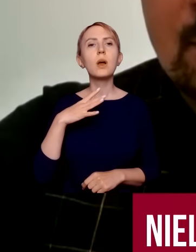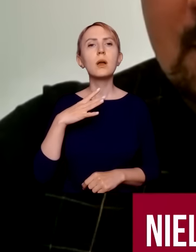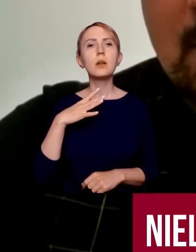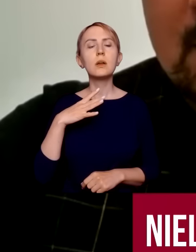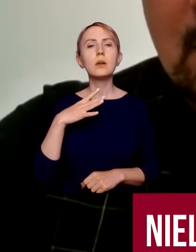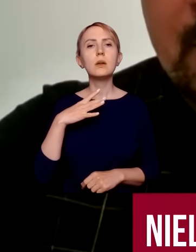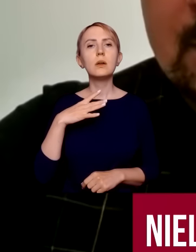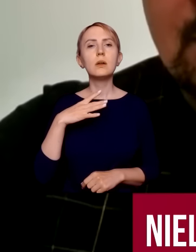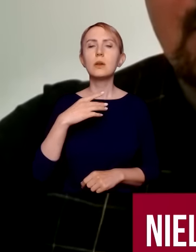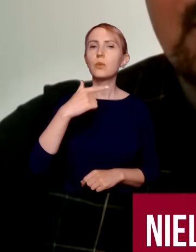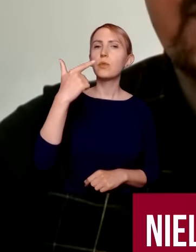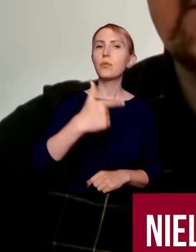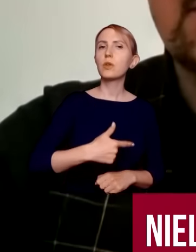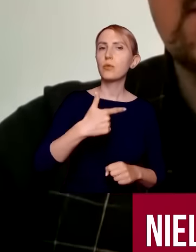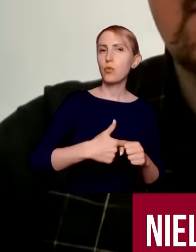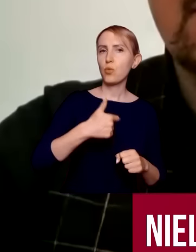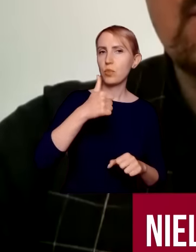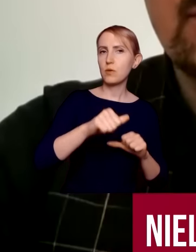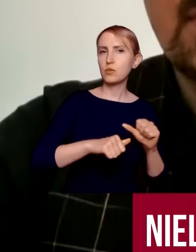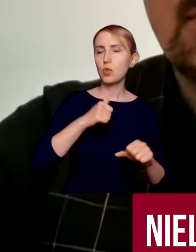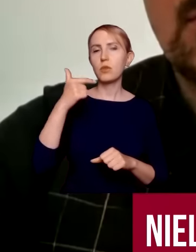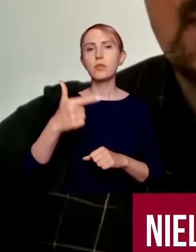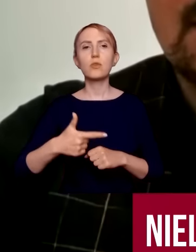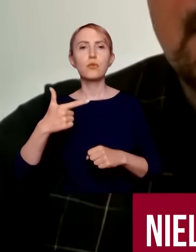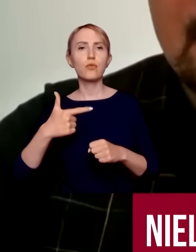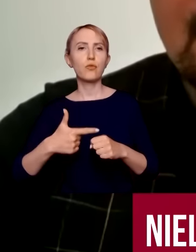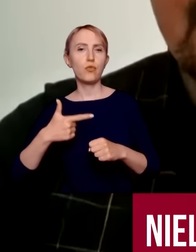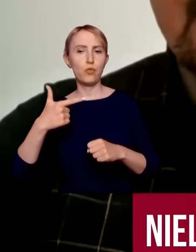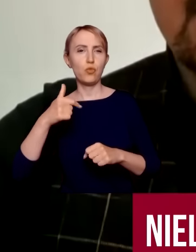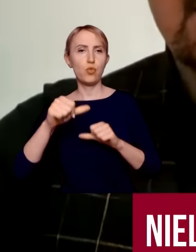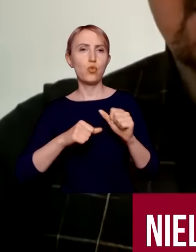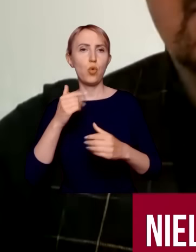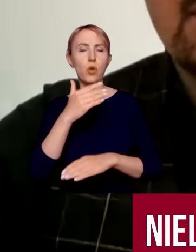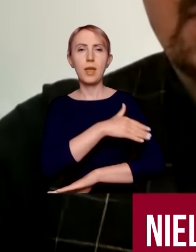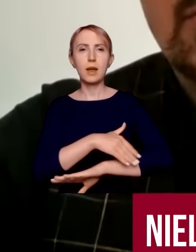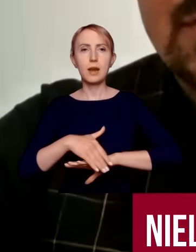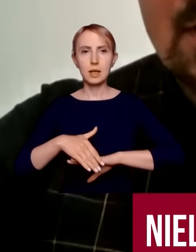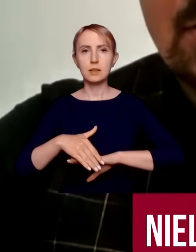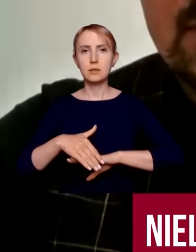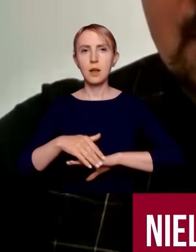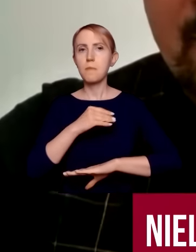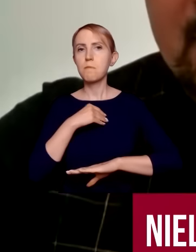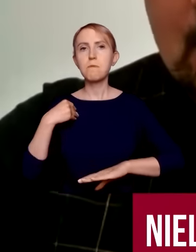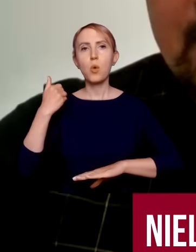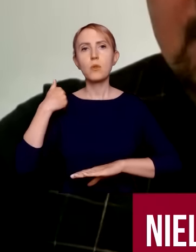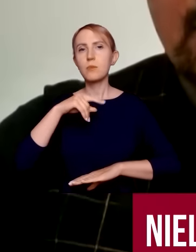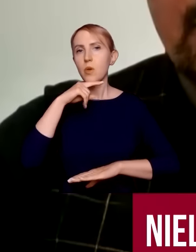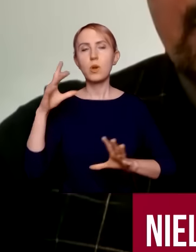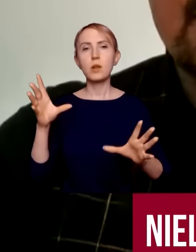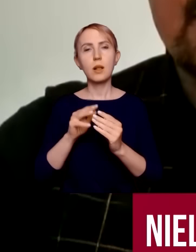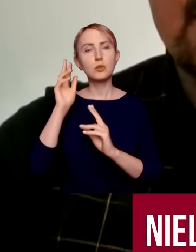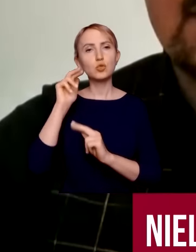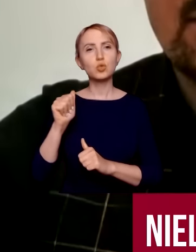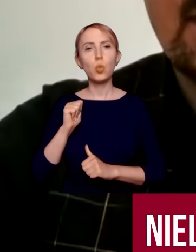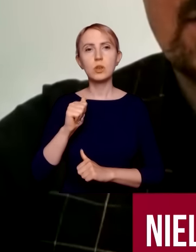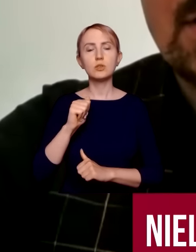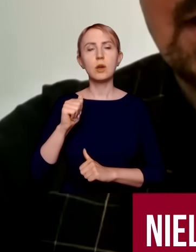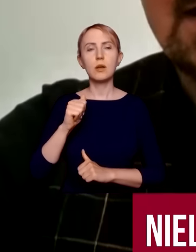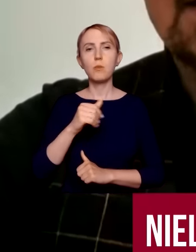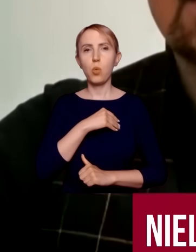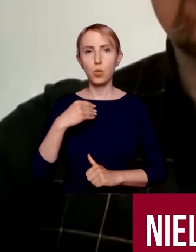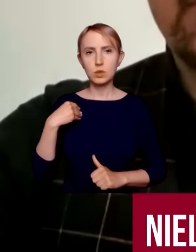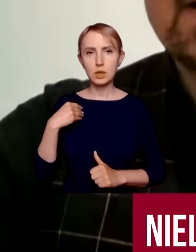przełomie 2021 roku i 2022 roku na granicy polsko-białoruskiej z żołnierzami Wojska Polskiego i funkcjonariuszami